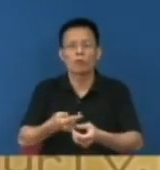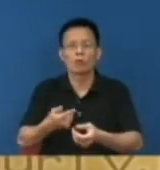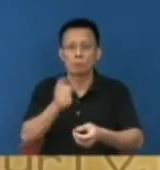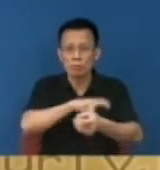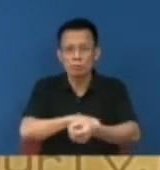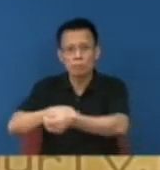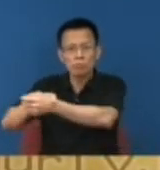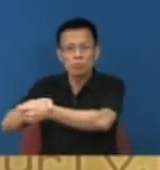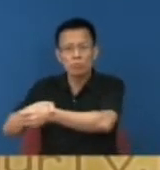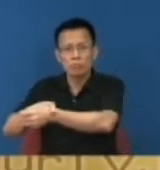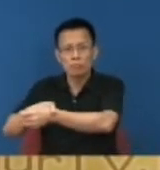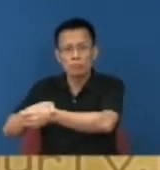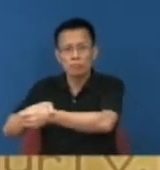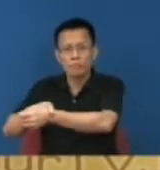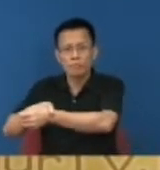捕